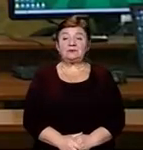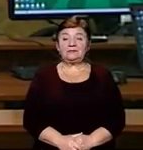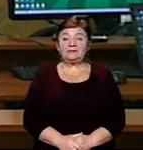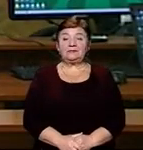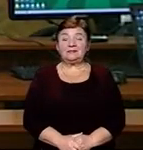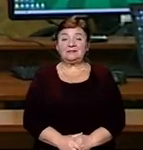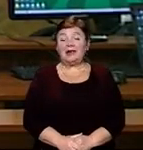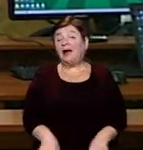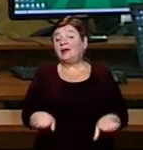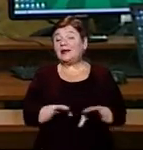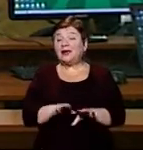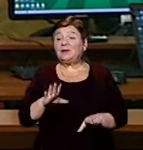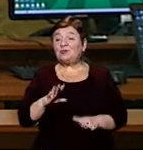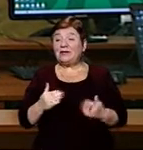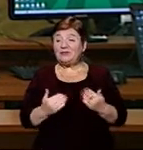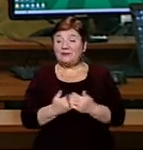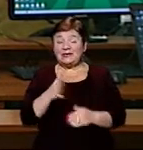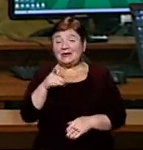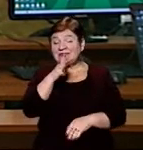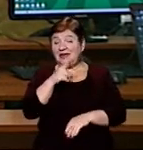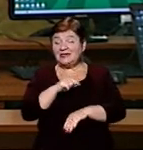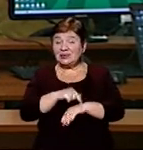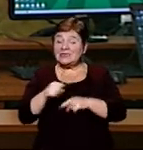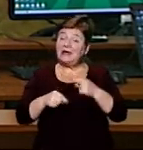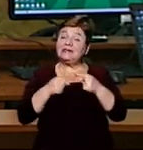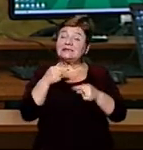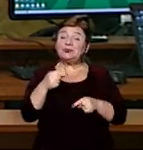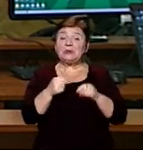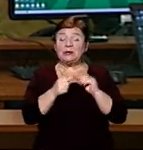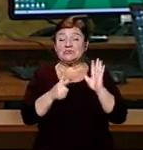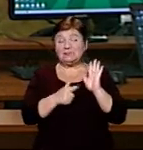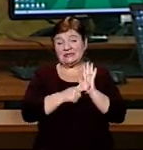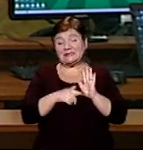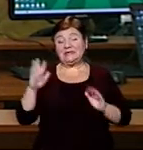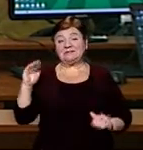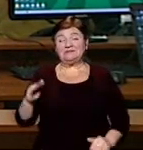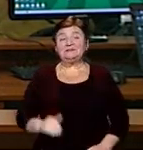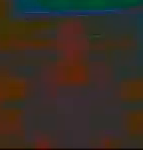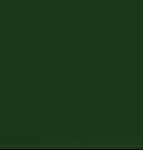Такими були новини на цей час. Наступний випуск о 17:00.